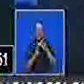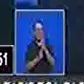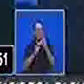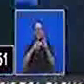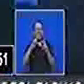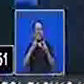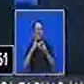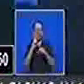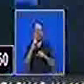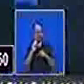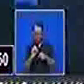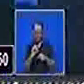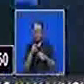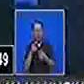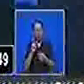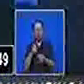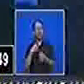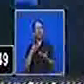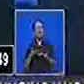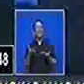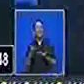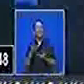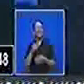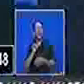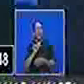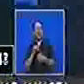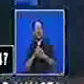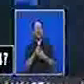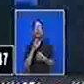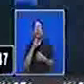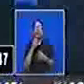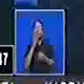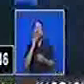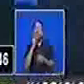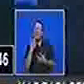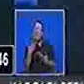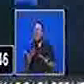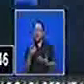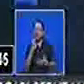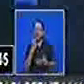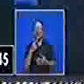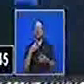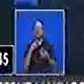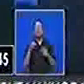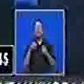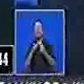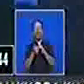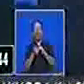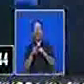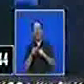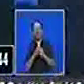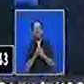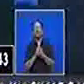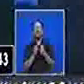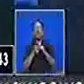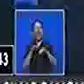sana untuk kita bicara water management. Pada saat itulah kita bicara 2 cara, satu yang sifatnya organik,